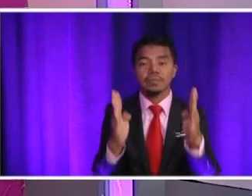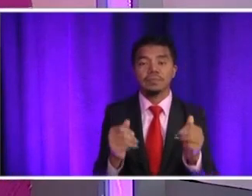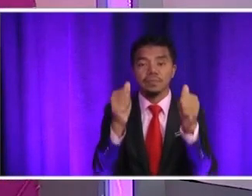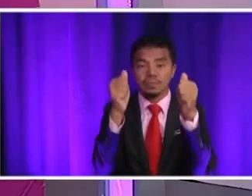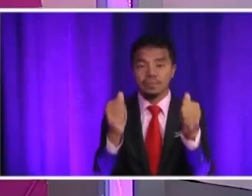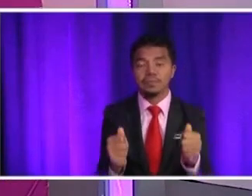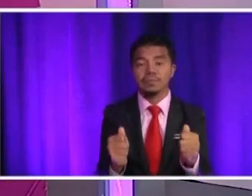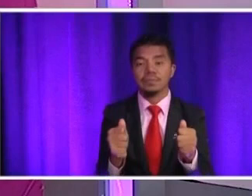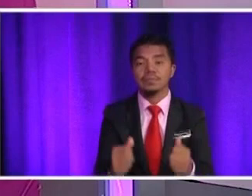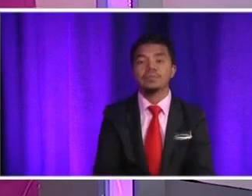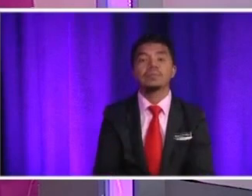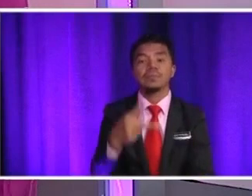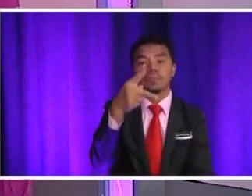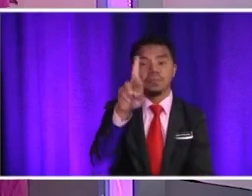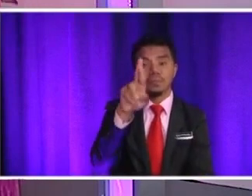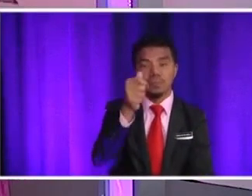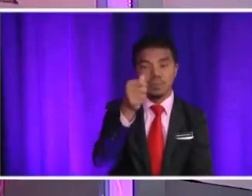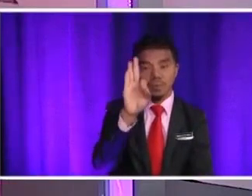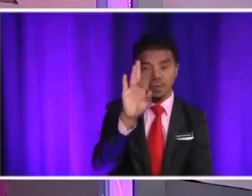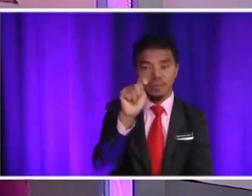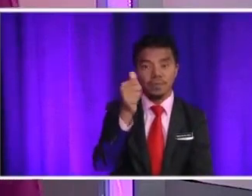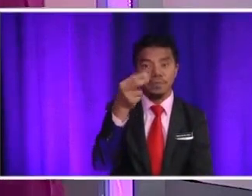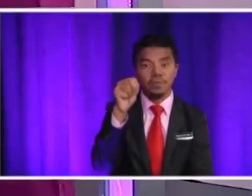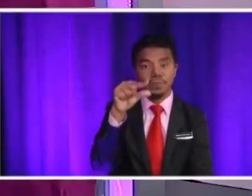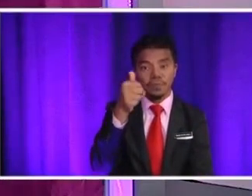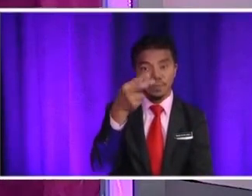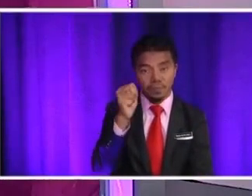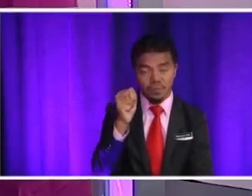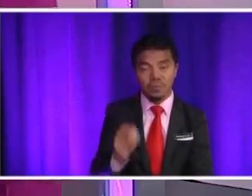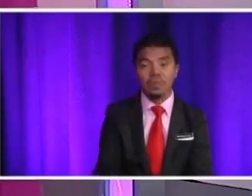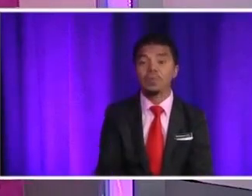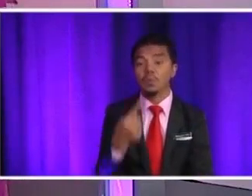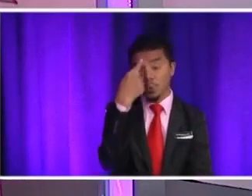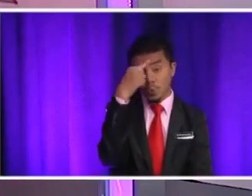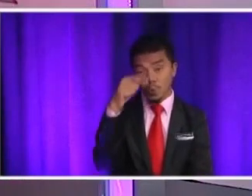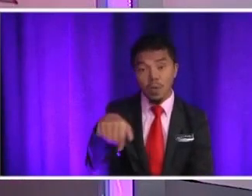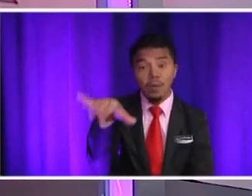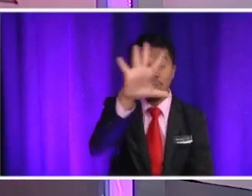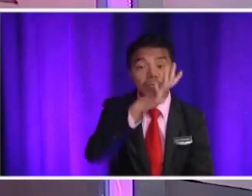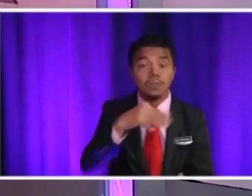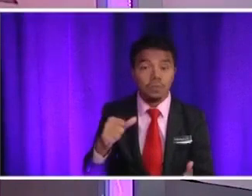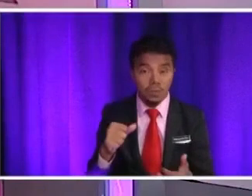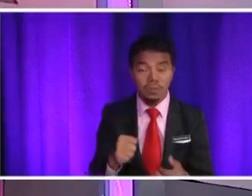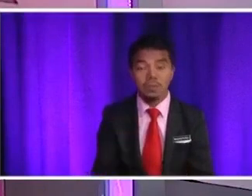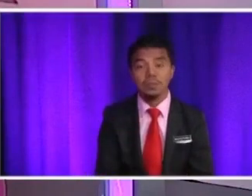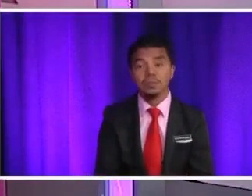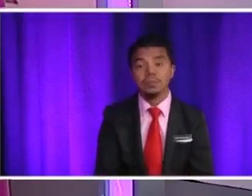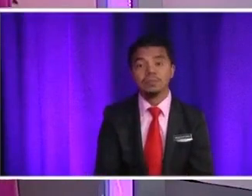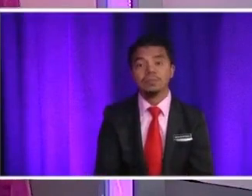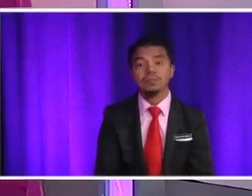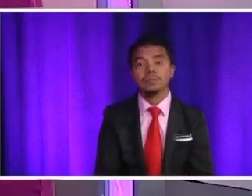Kraftangan, PKKM. Okey, untuk maklumat semua, kalau soalan itu memerlukan tiga